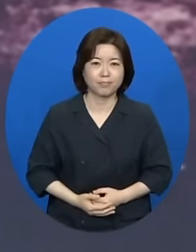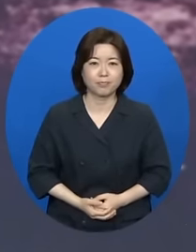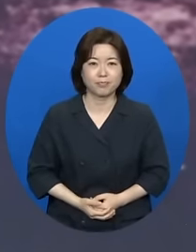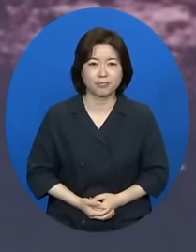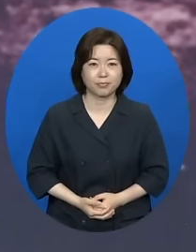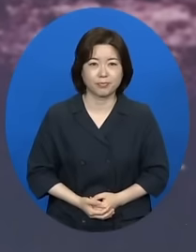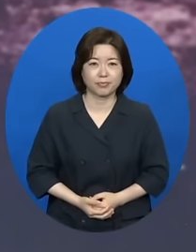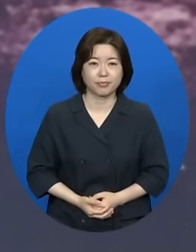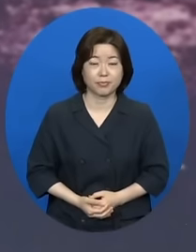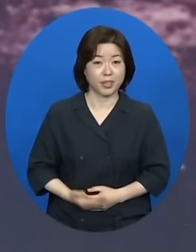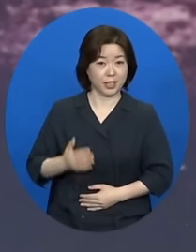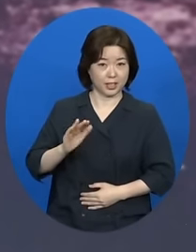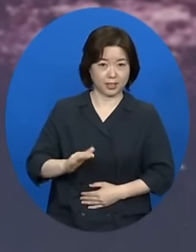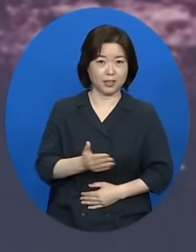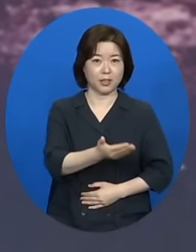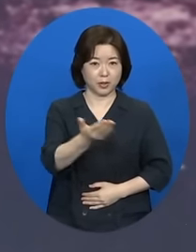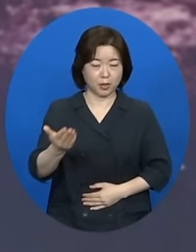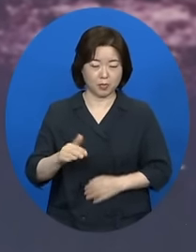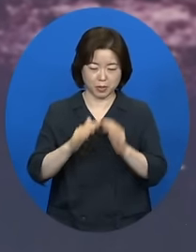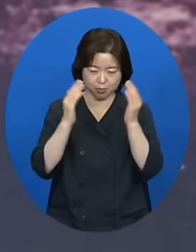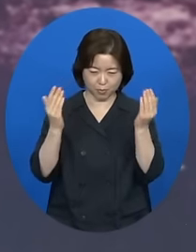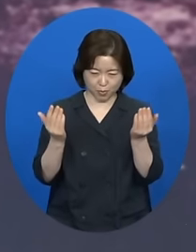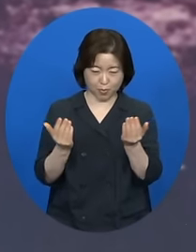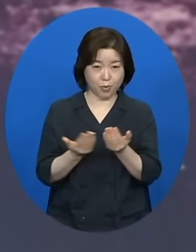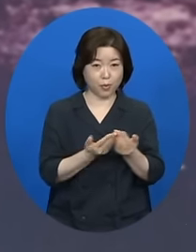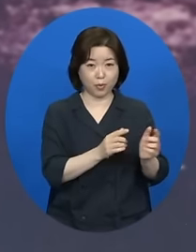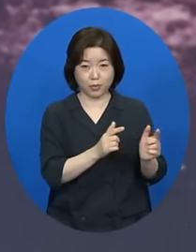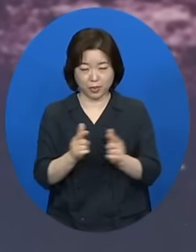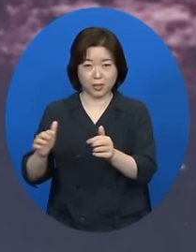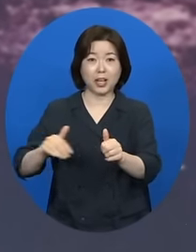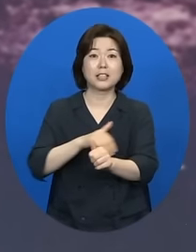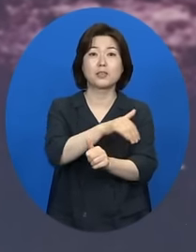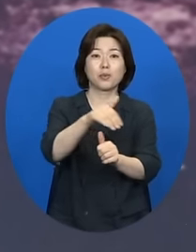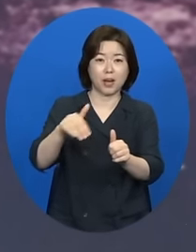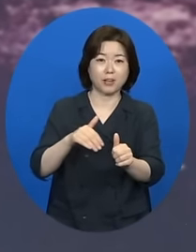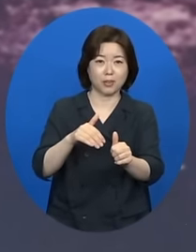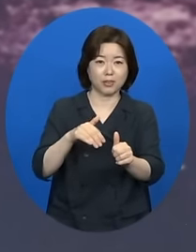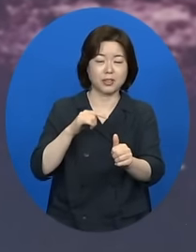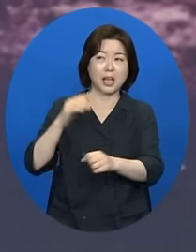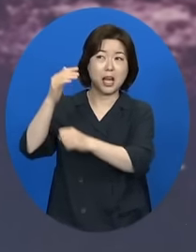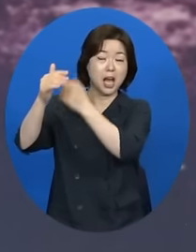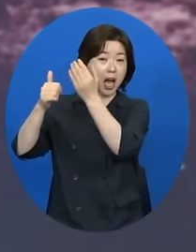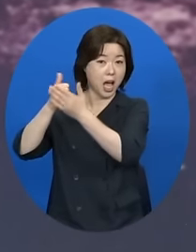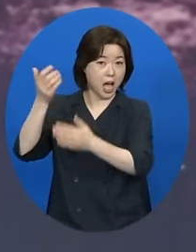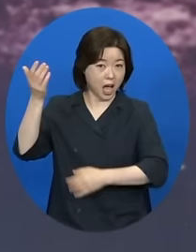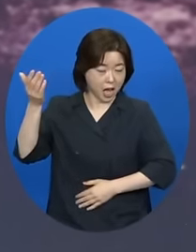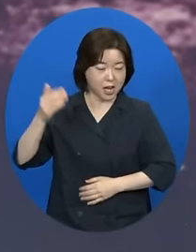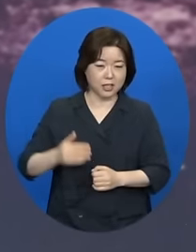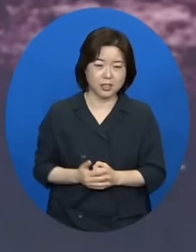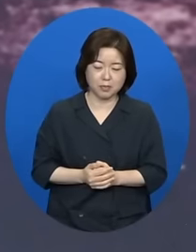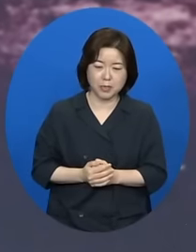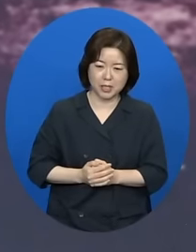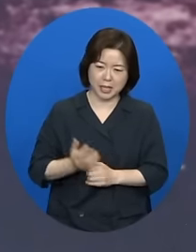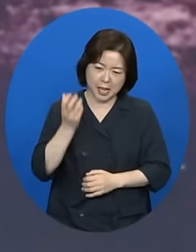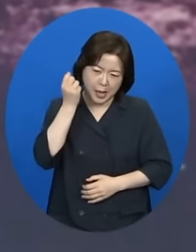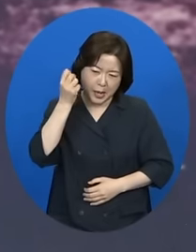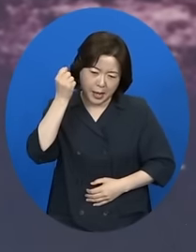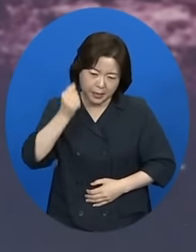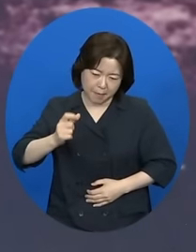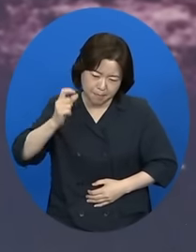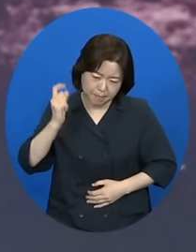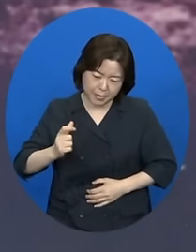모르겠습니다. 근데 여러분 이 모든 것은 이 모든 환경은 하나님께서 정말 호두껍질 같은 아주